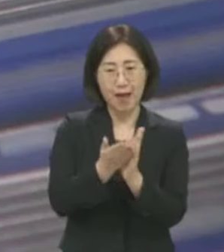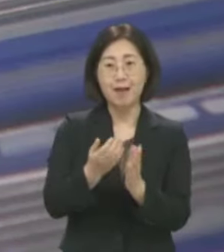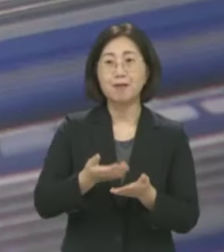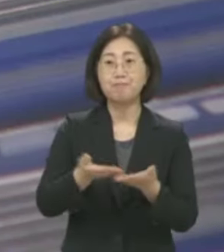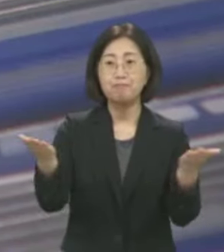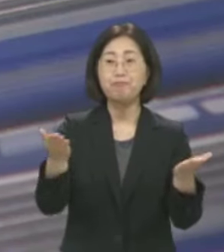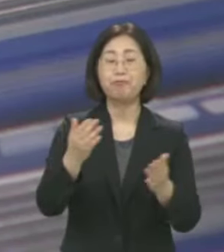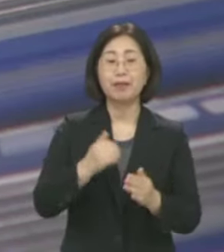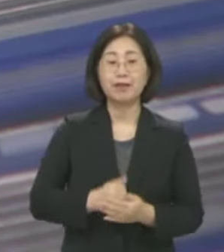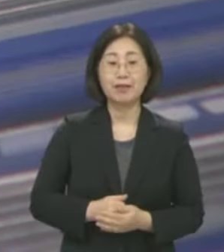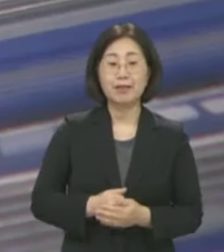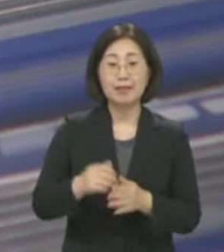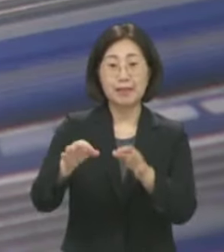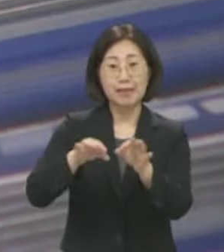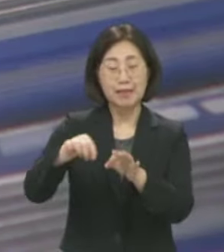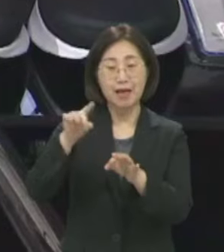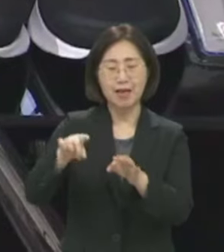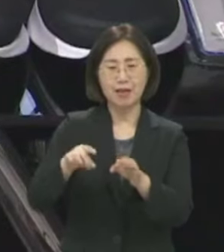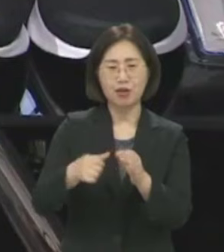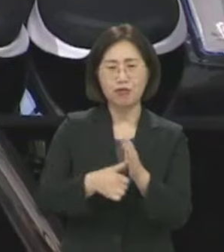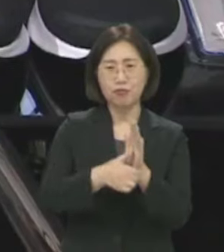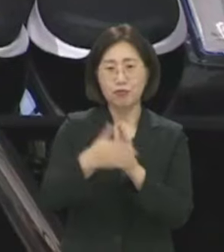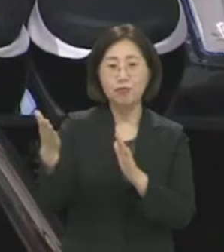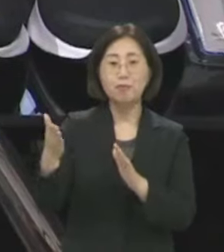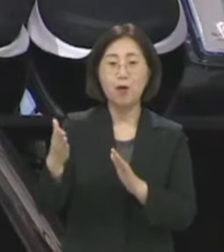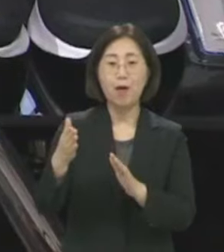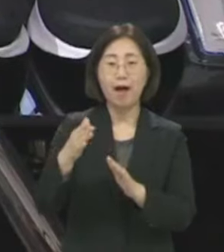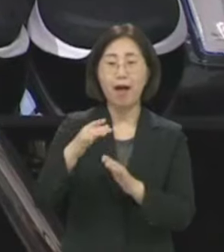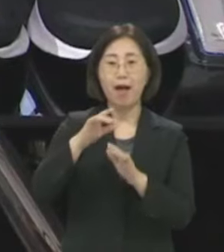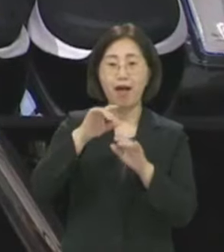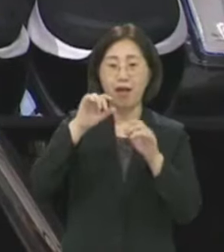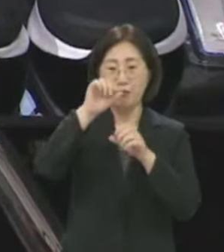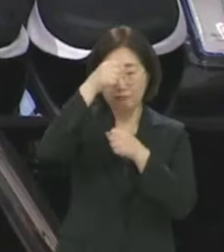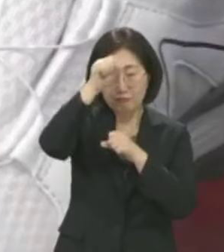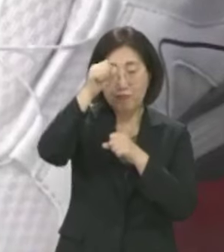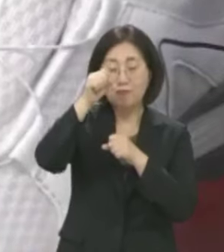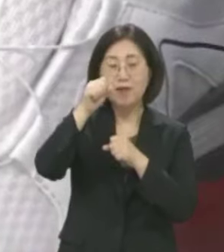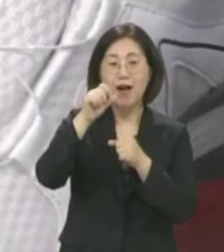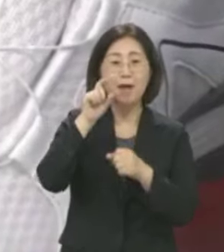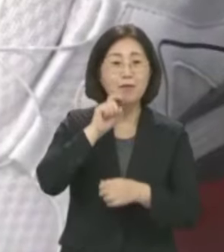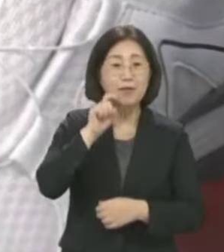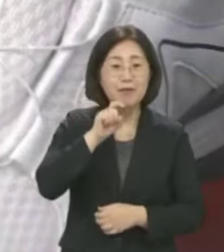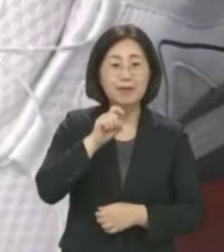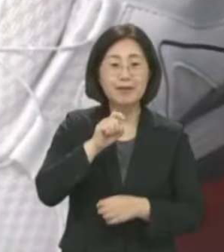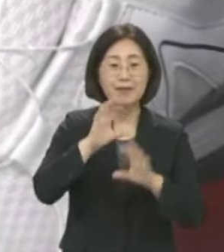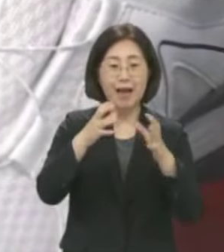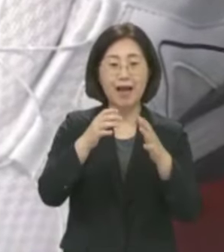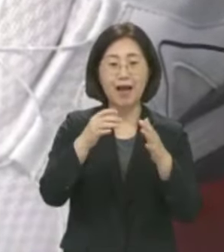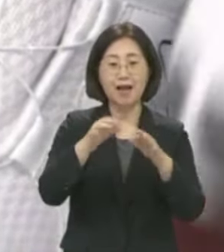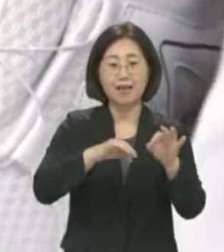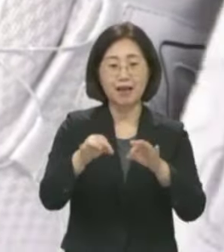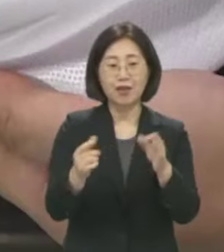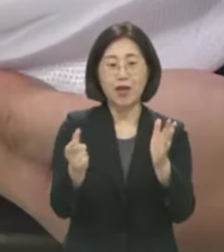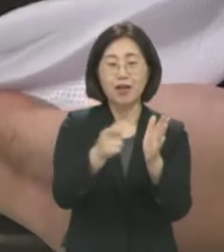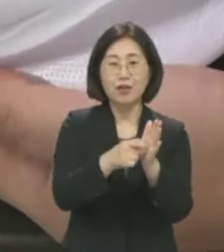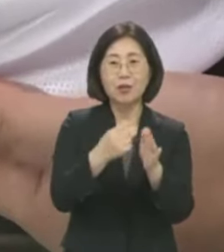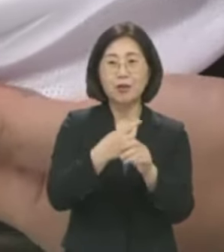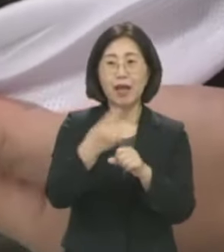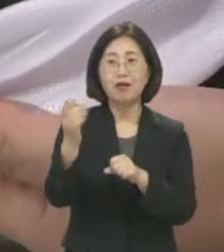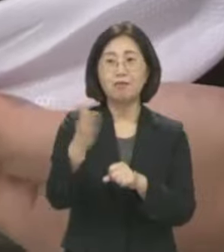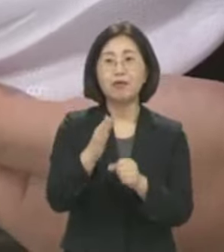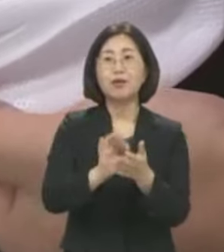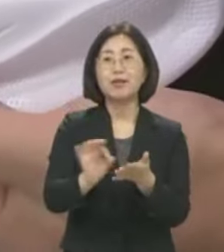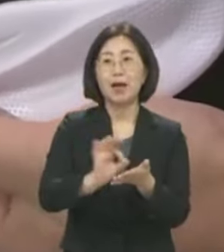특히 시중 유명 제품인 면도기와 운동화 등은 나라 장터에 등록돼 이르면 내년 초부터 장병들이 사용할 수 있을